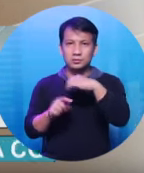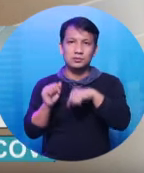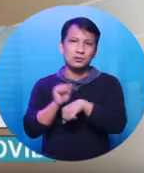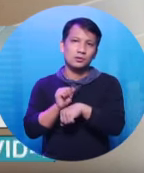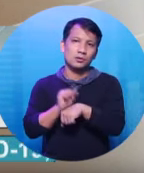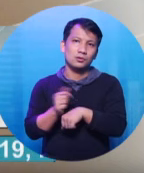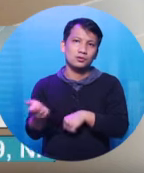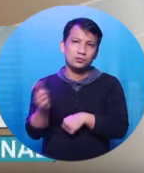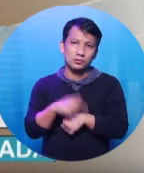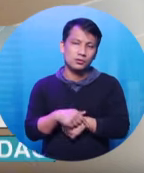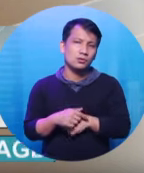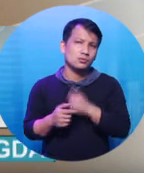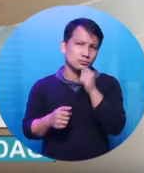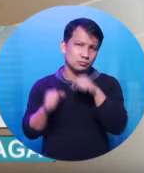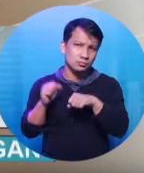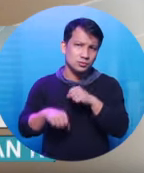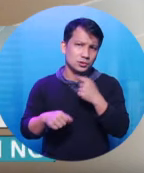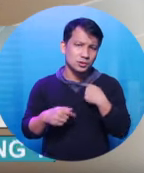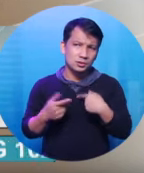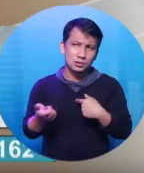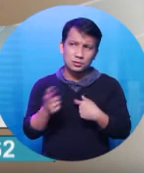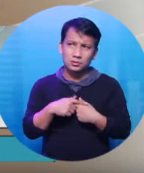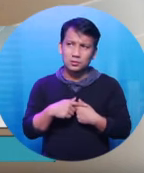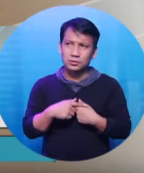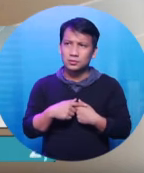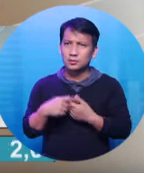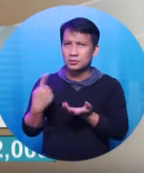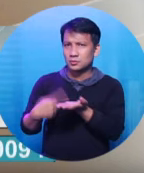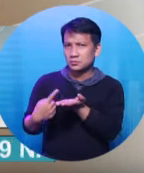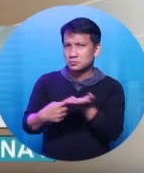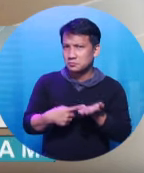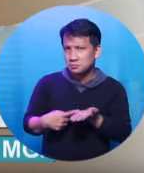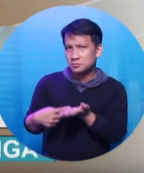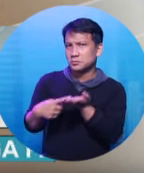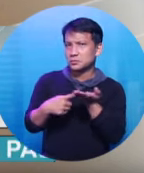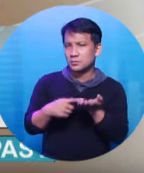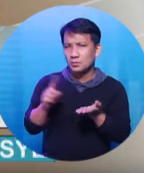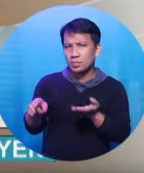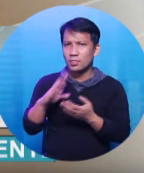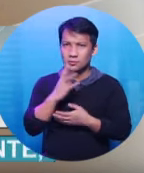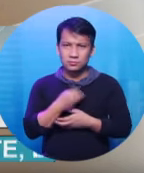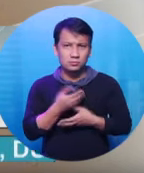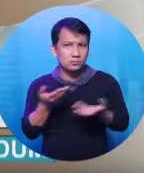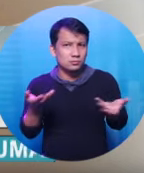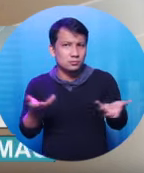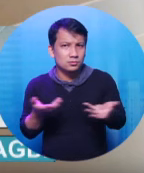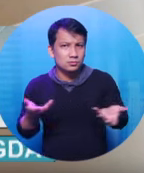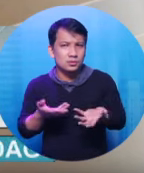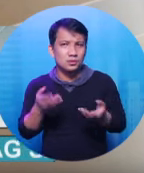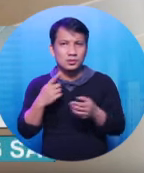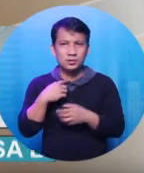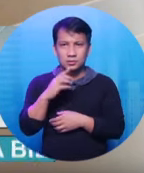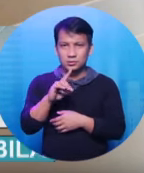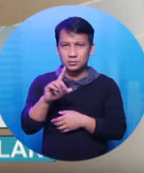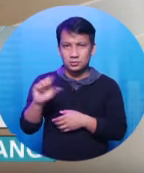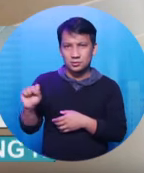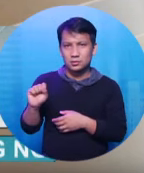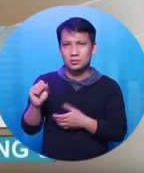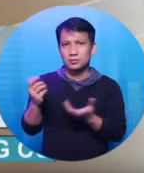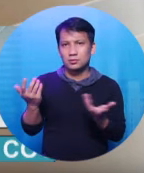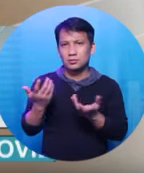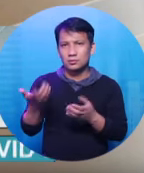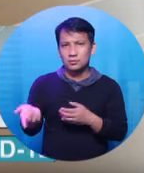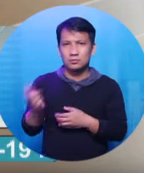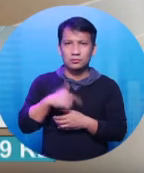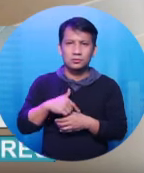nag-work. Okay? Opo. Okay. So, of course, they have this comment saying that sino pa bang mga DDS dyan? Kung may DDS pa